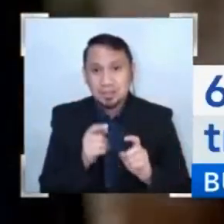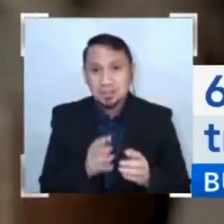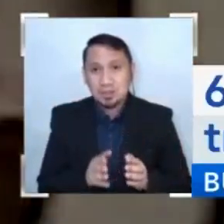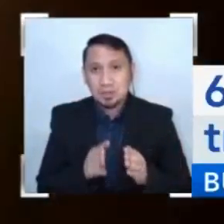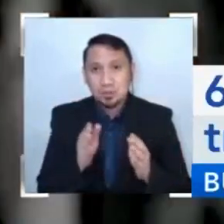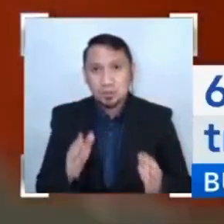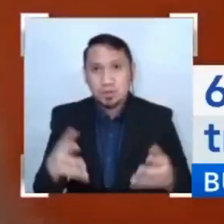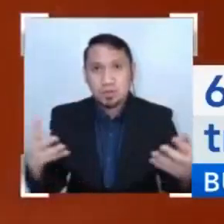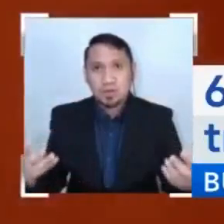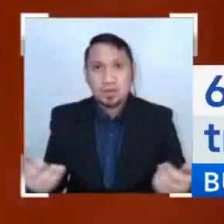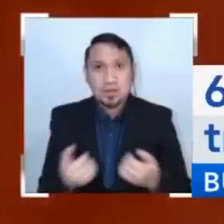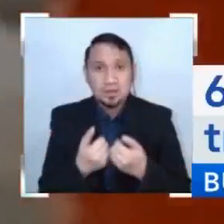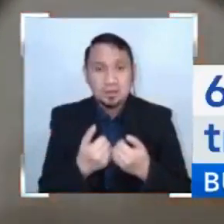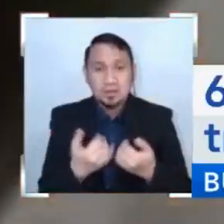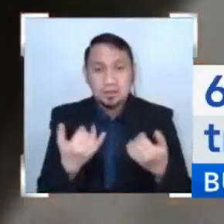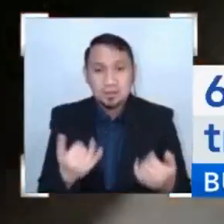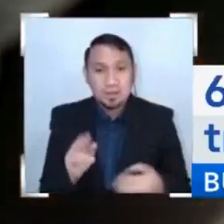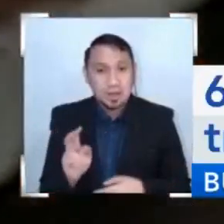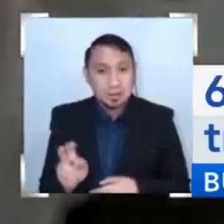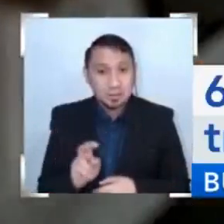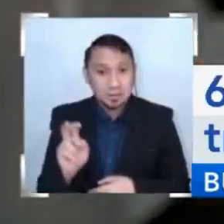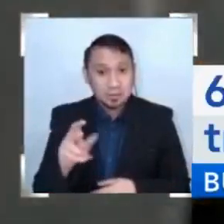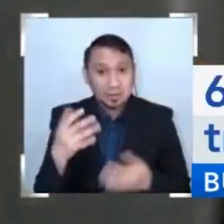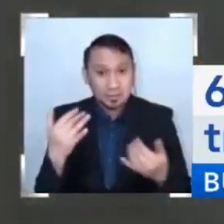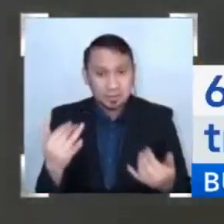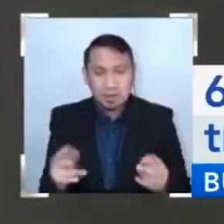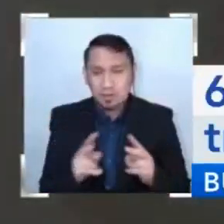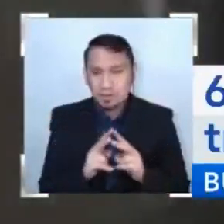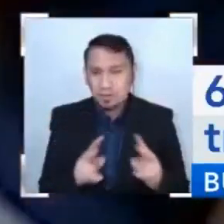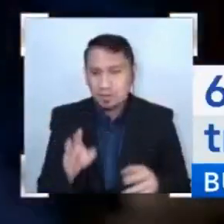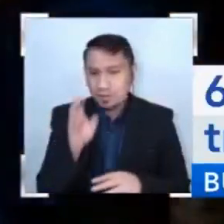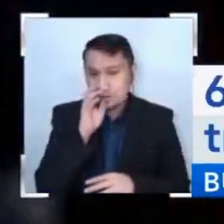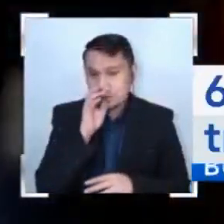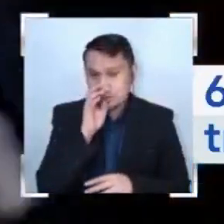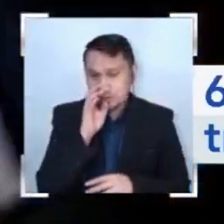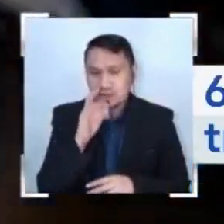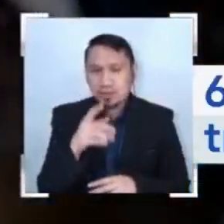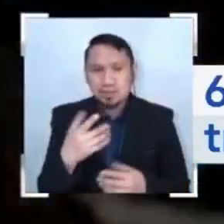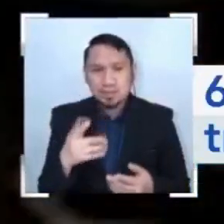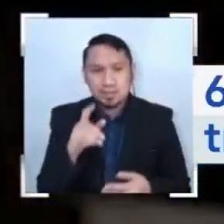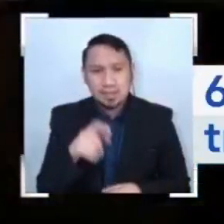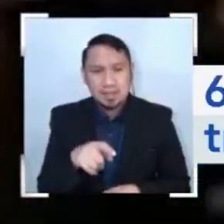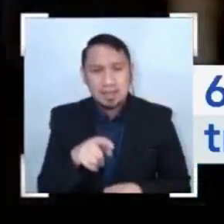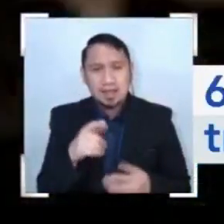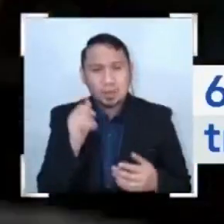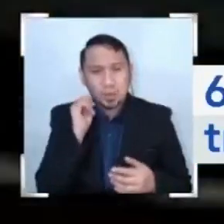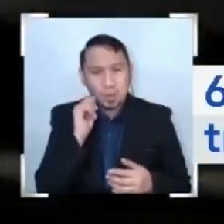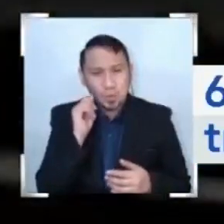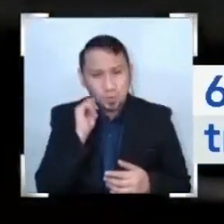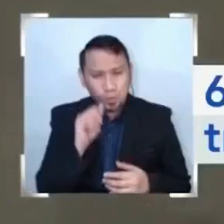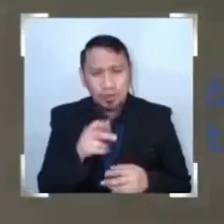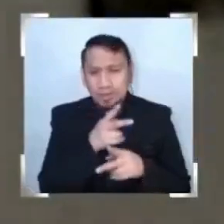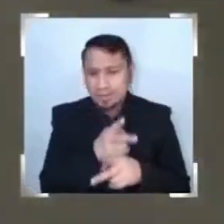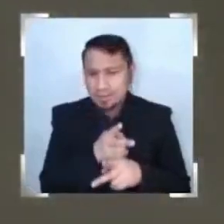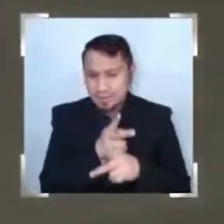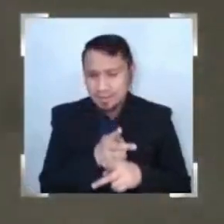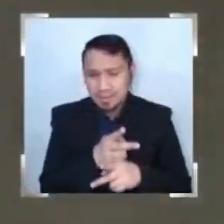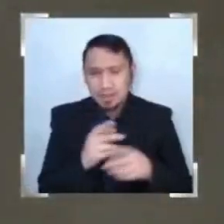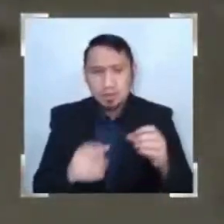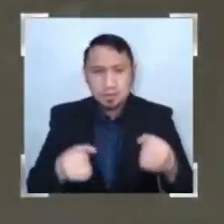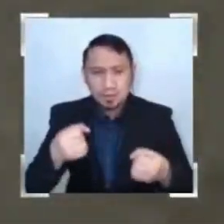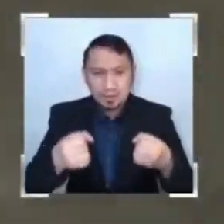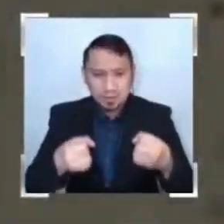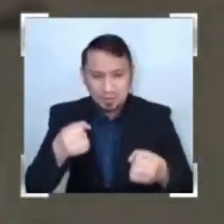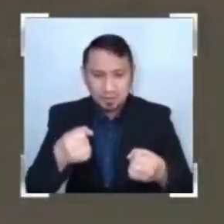sa mga babiyahe ngayong Kuwaresma, mahigpit na bili ng otoridad, doble ingat po sa pagmamaneho para makaiwas sa